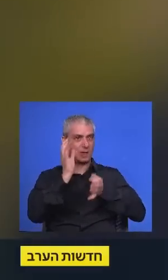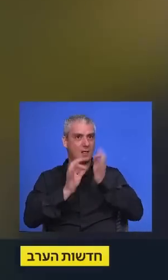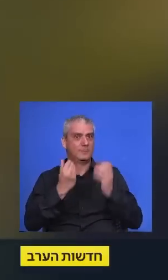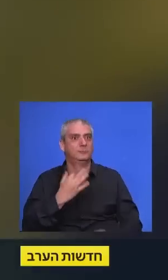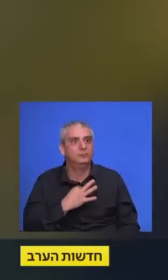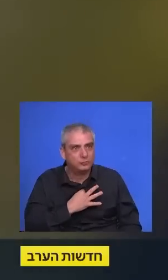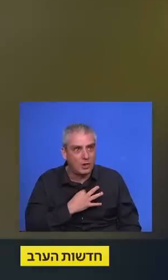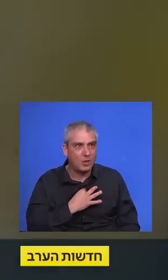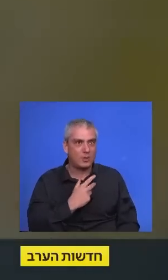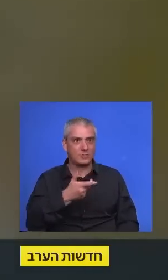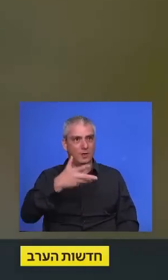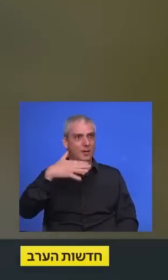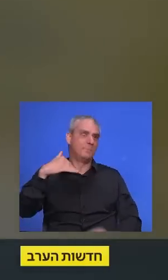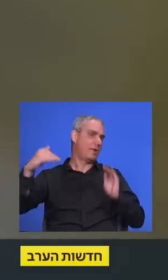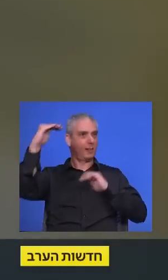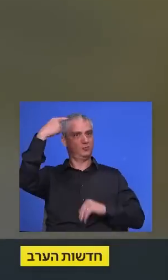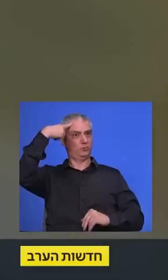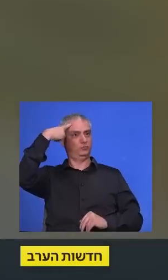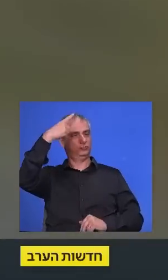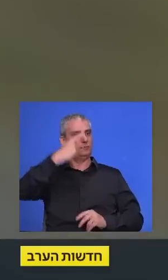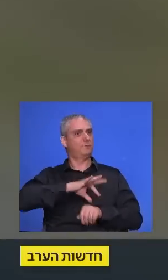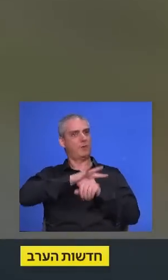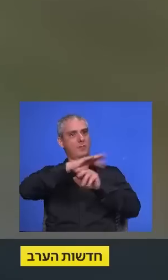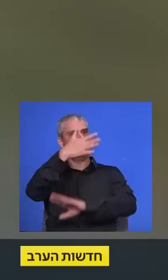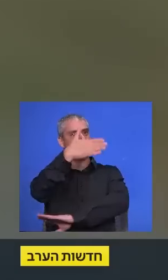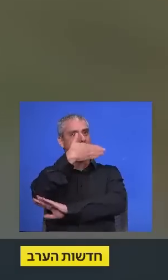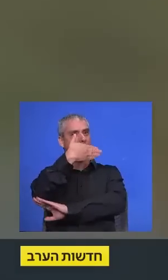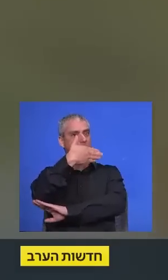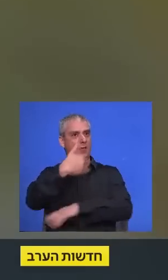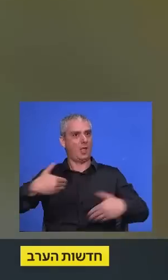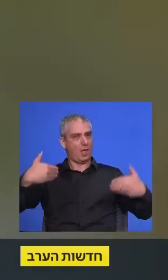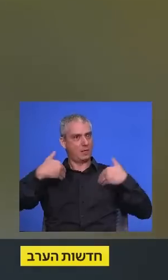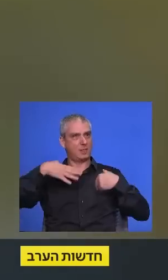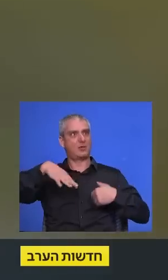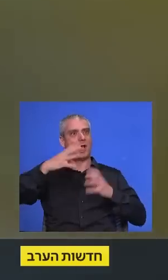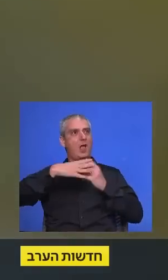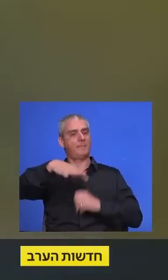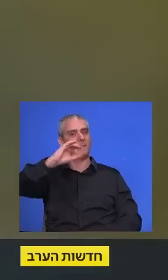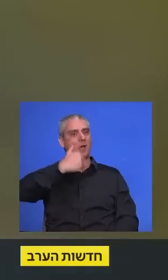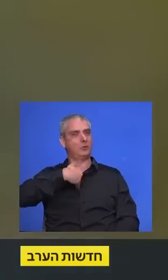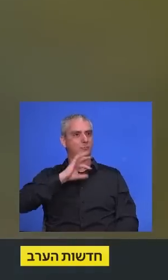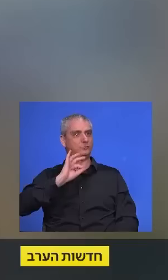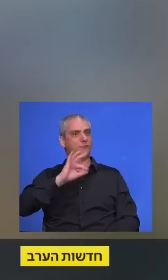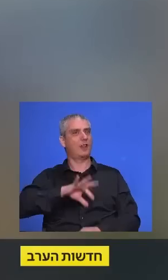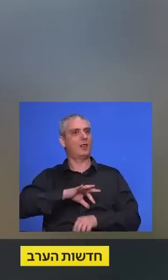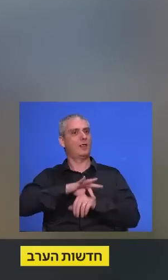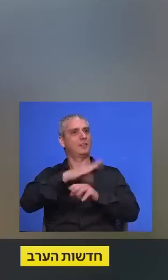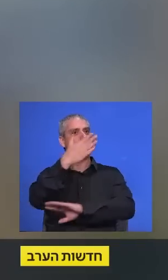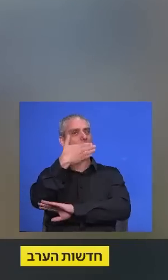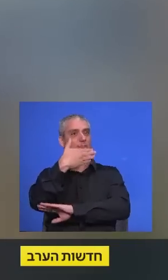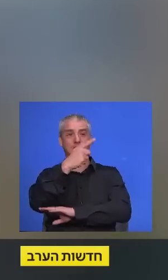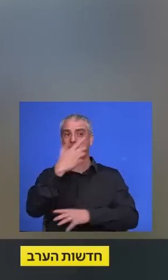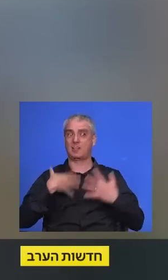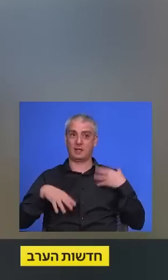שלנו מהאליטות שחושבות שהם מנהלים את המדינה. אנחנו נבחרנו על ידי העם כדי לנהל את המדינה. זו